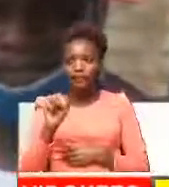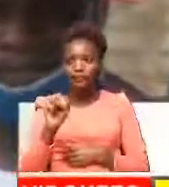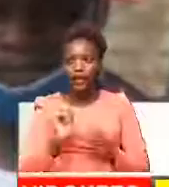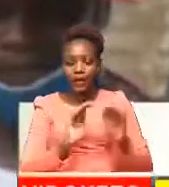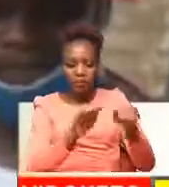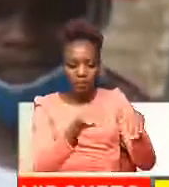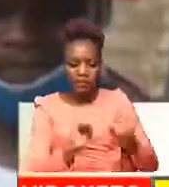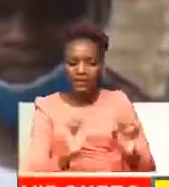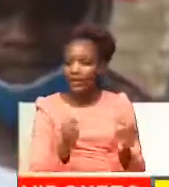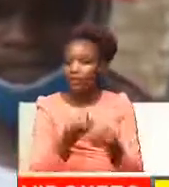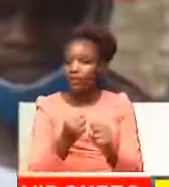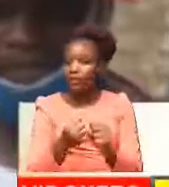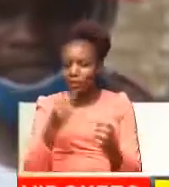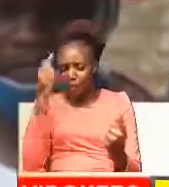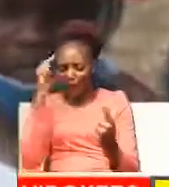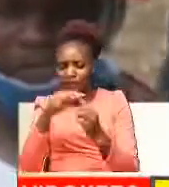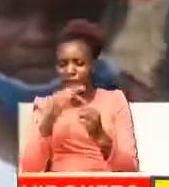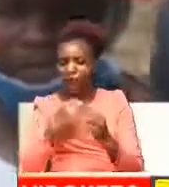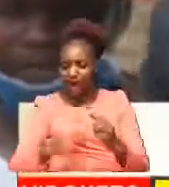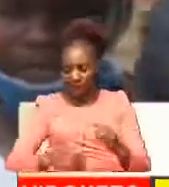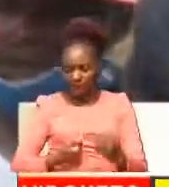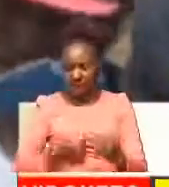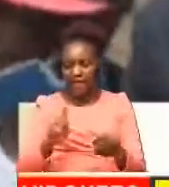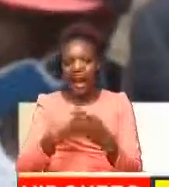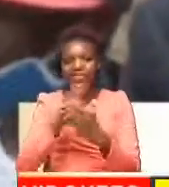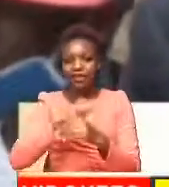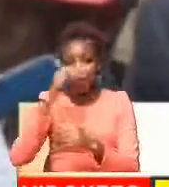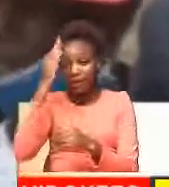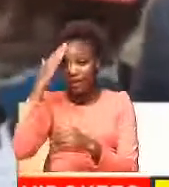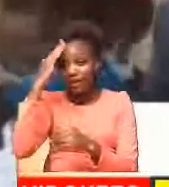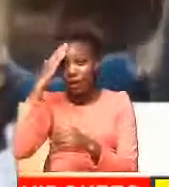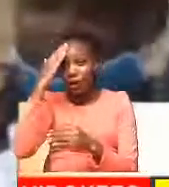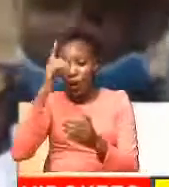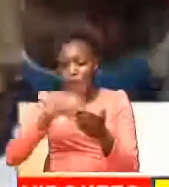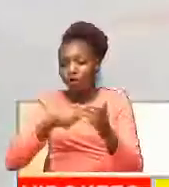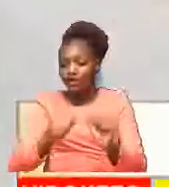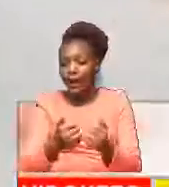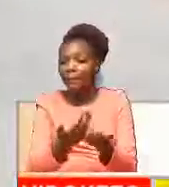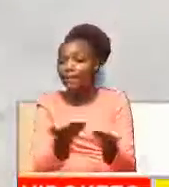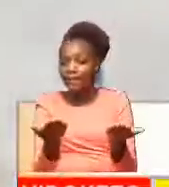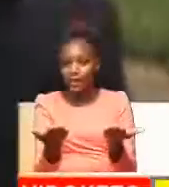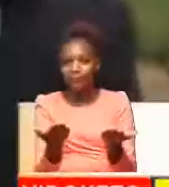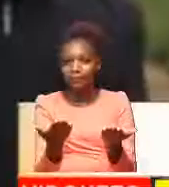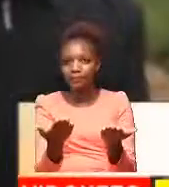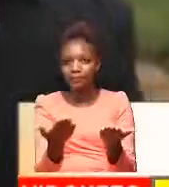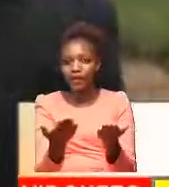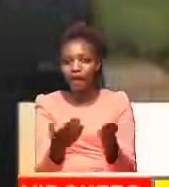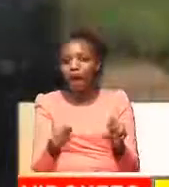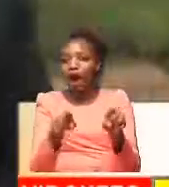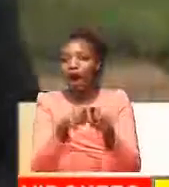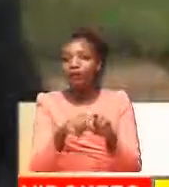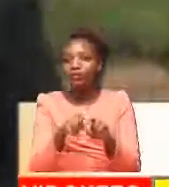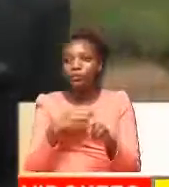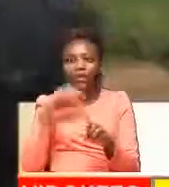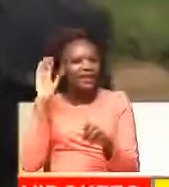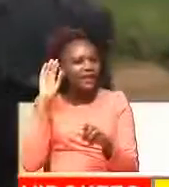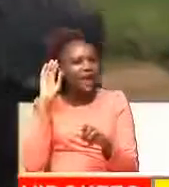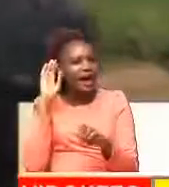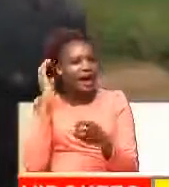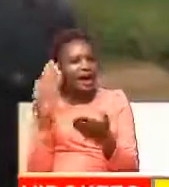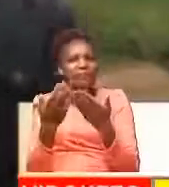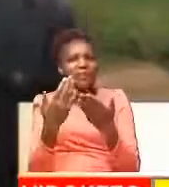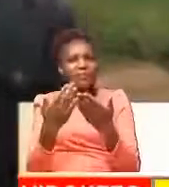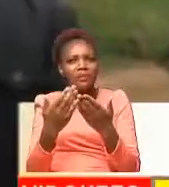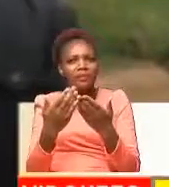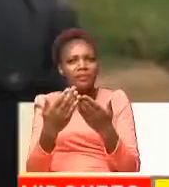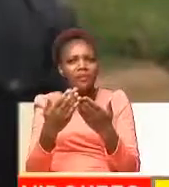hautasikwa mpaka ufanywe postmortem tujue nini ambacho kimemuua Ken Asava. Nimeambiwa kwamba leso imepatikana kwa cell.